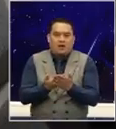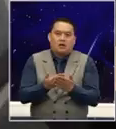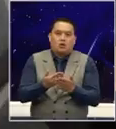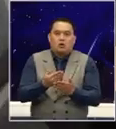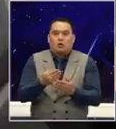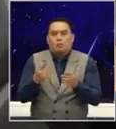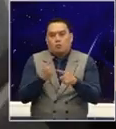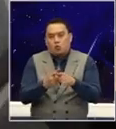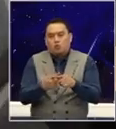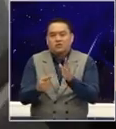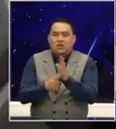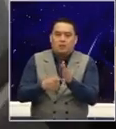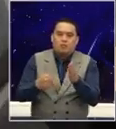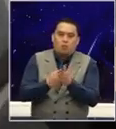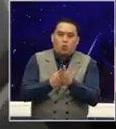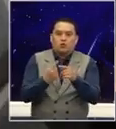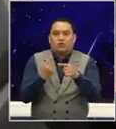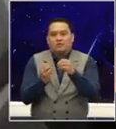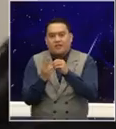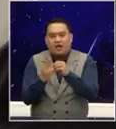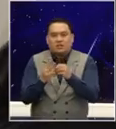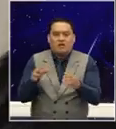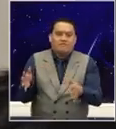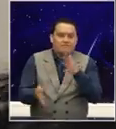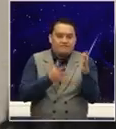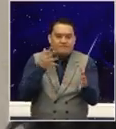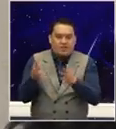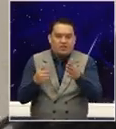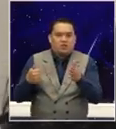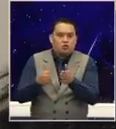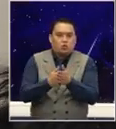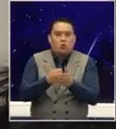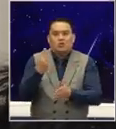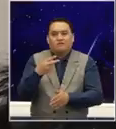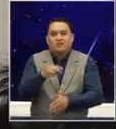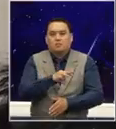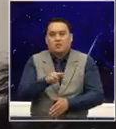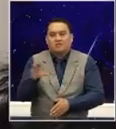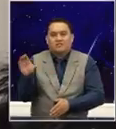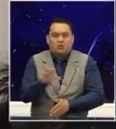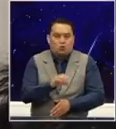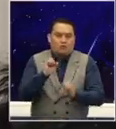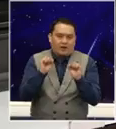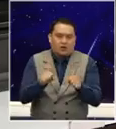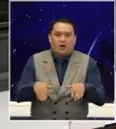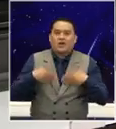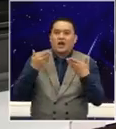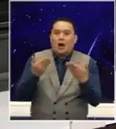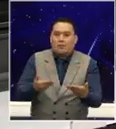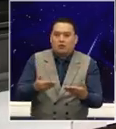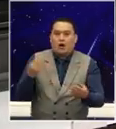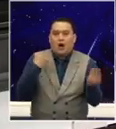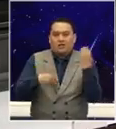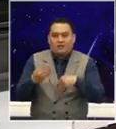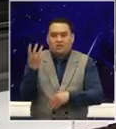от плюс 7 до 12 градусов. Ветер будет усиливаться до 20 метров в секунду. Поэтому синоптики рекомендуют жителям